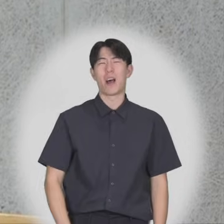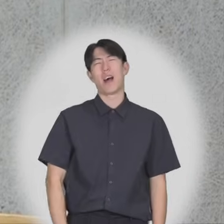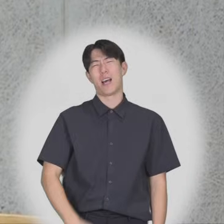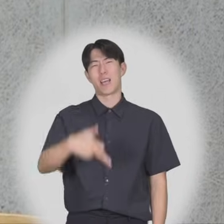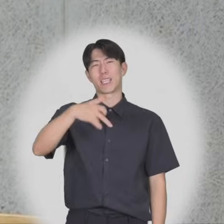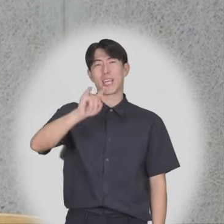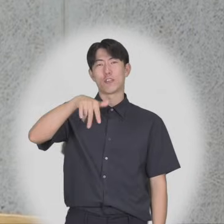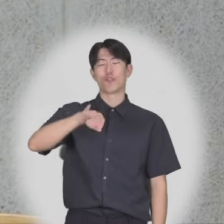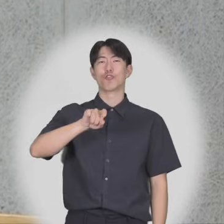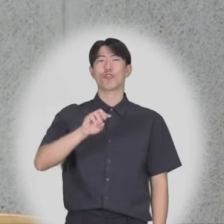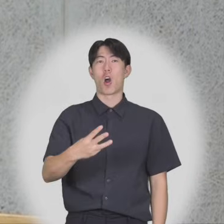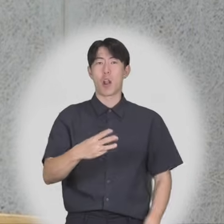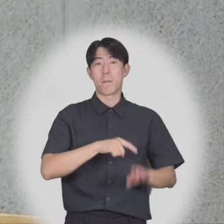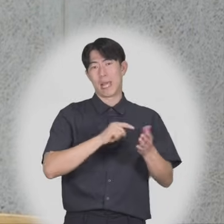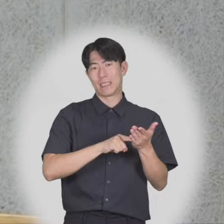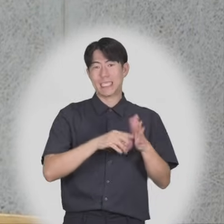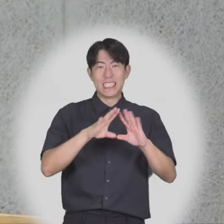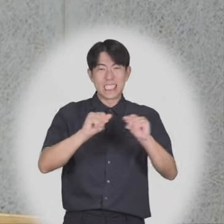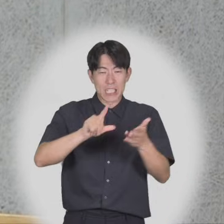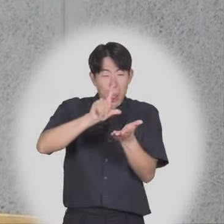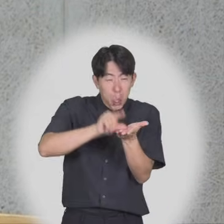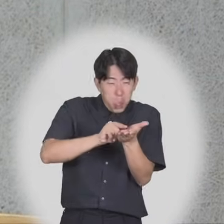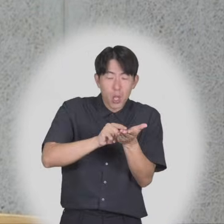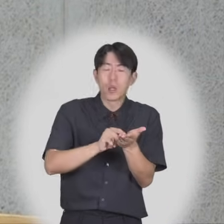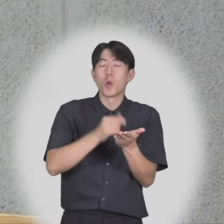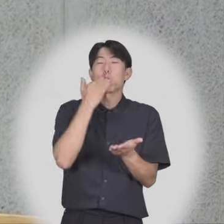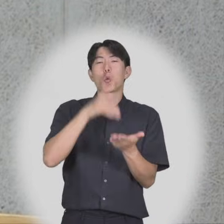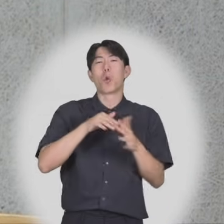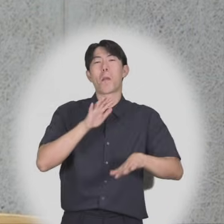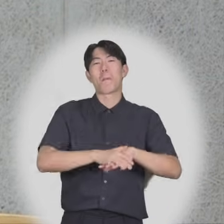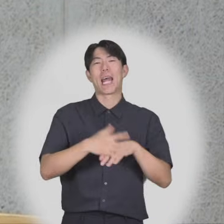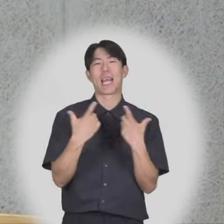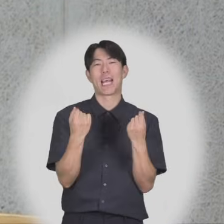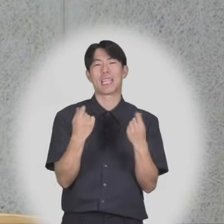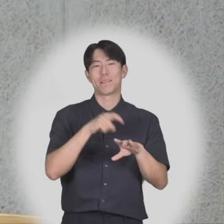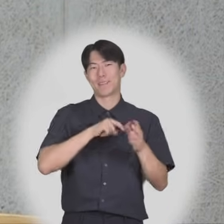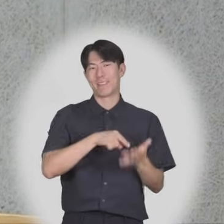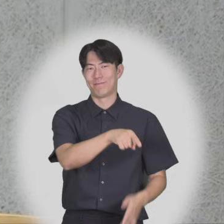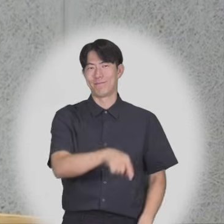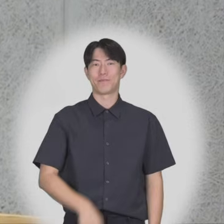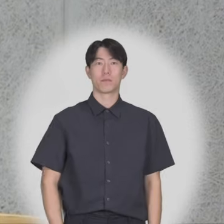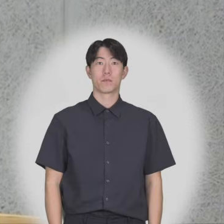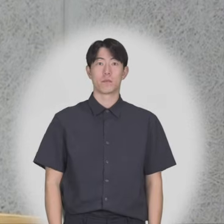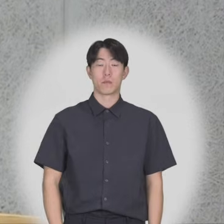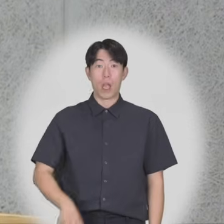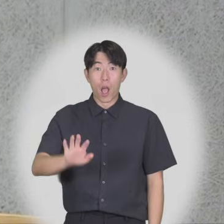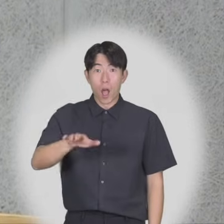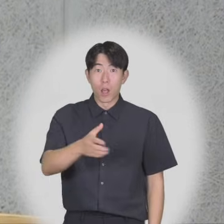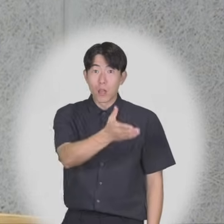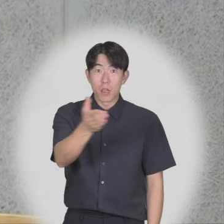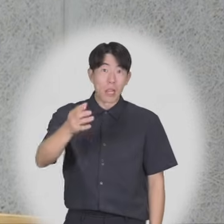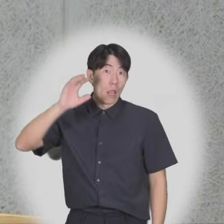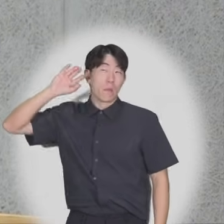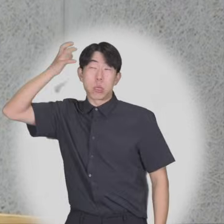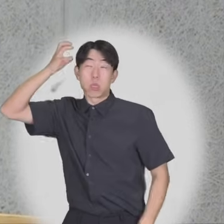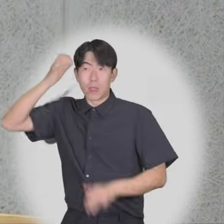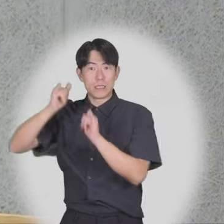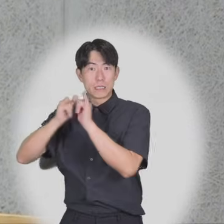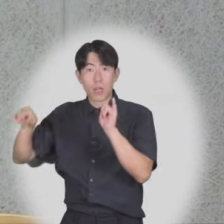마인드, 흙이 얇은 돌밭 같은 마음입니다. 여러분, 미친 사람의 특징이